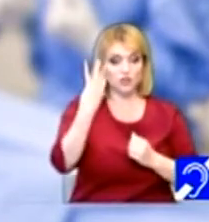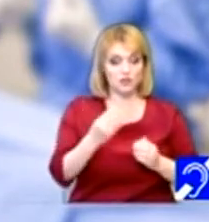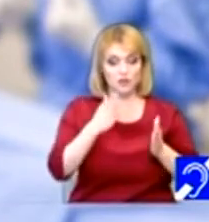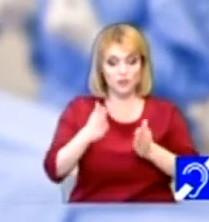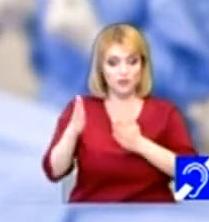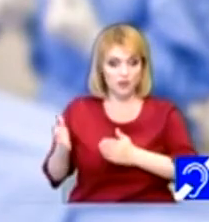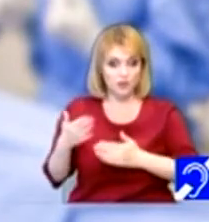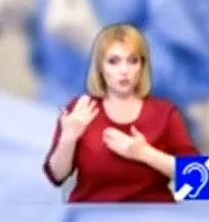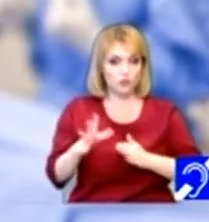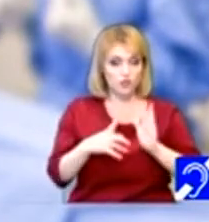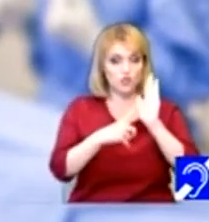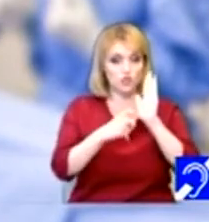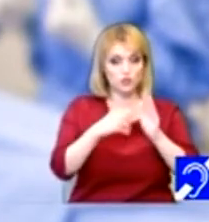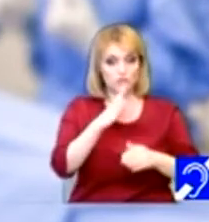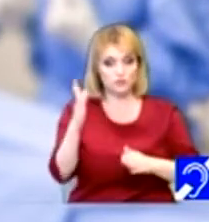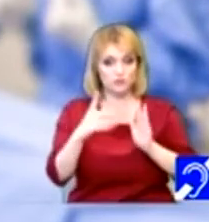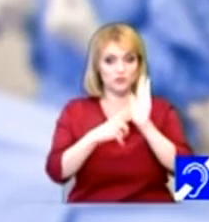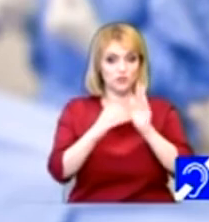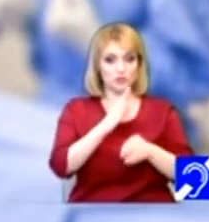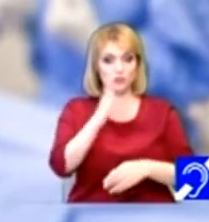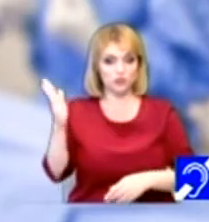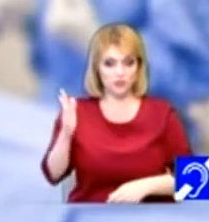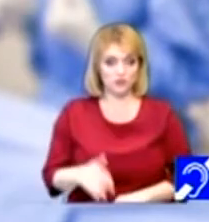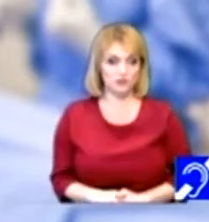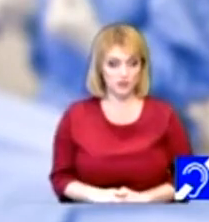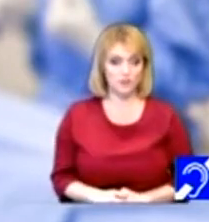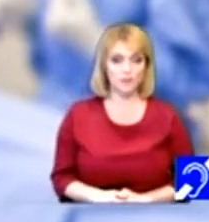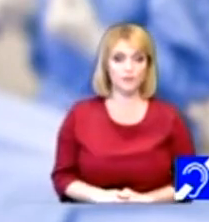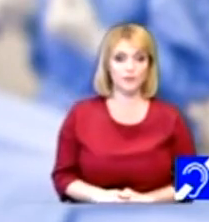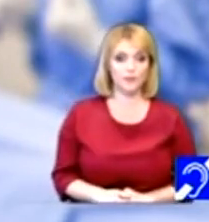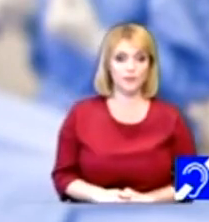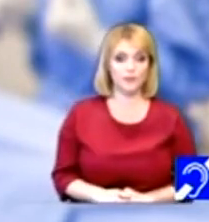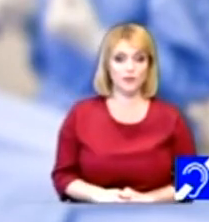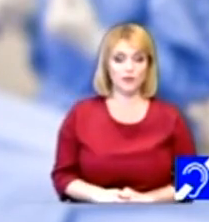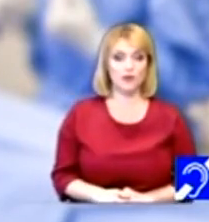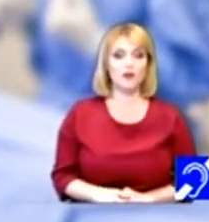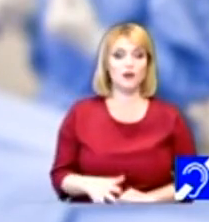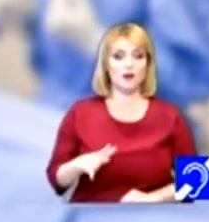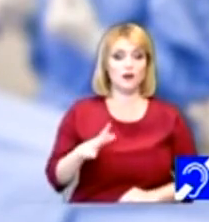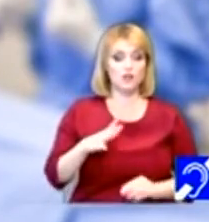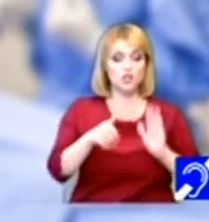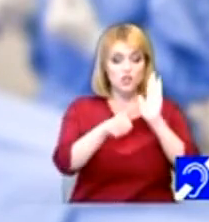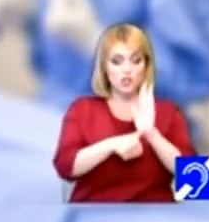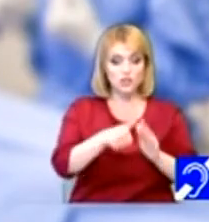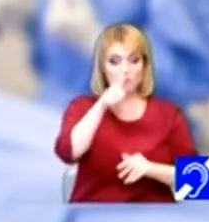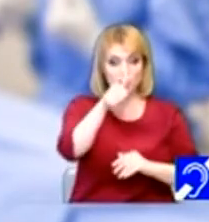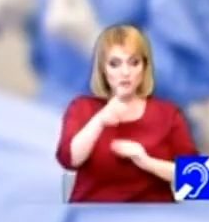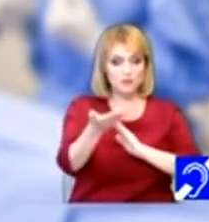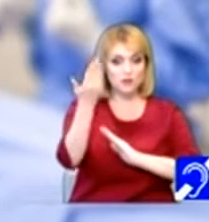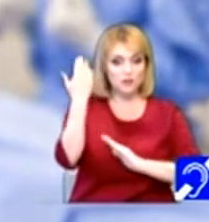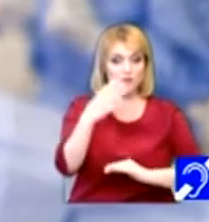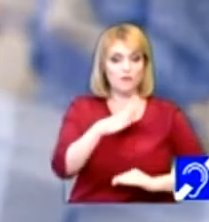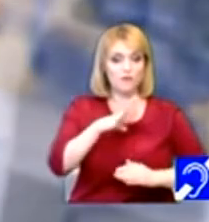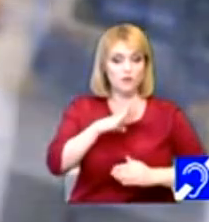mai mare număr de infectări de la confirmarea primului caz de SARS-CoV-2 în Republica Moldova, în urmă cu exact 6 luni. Numărul de